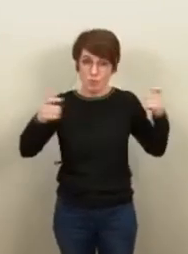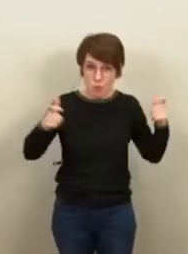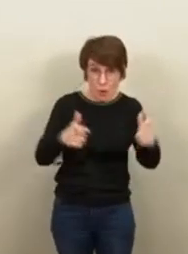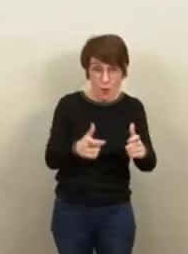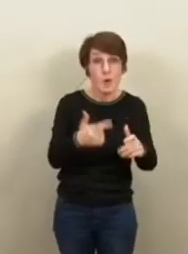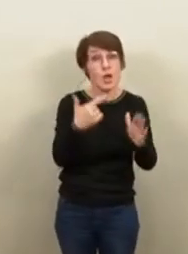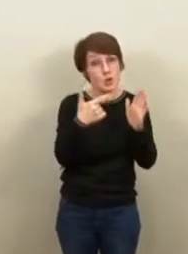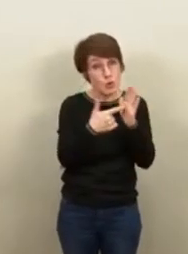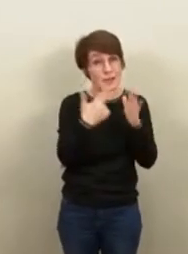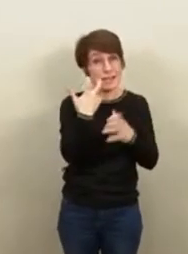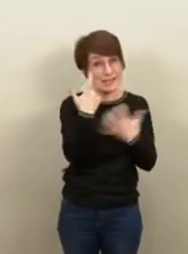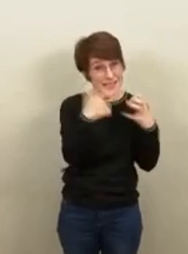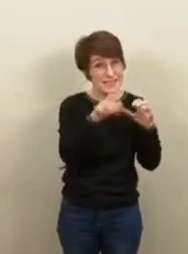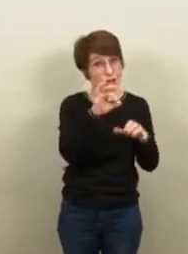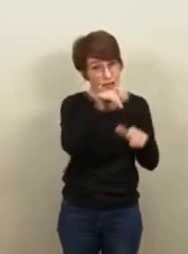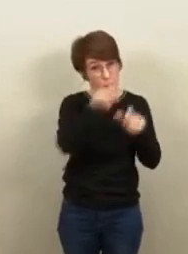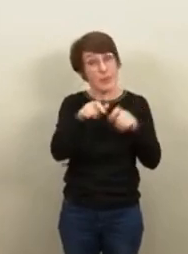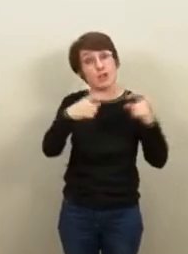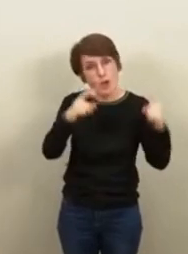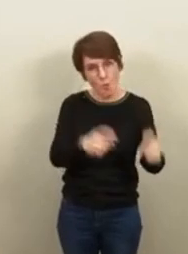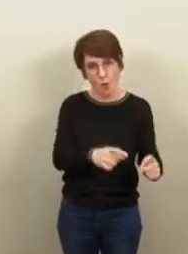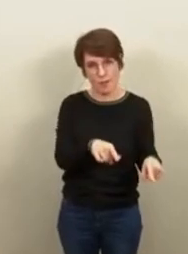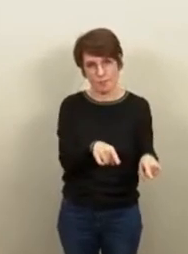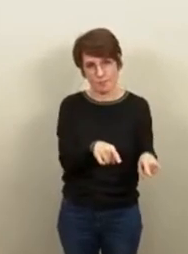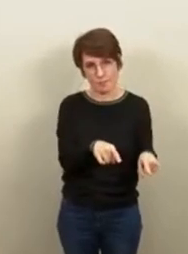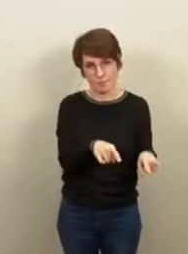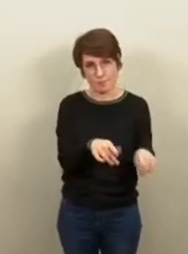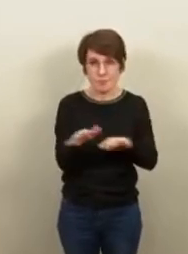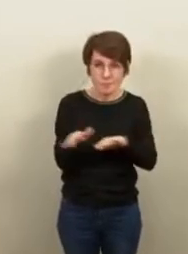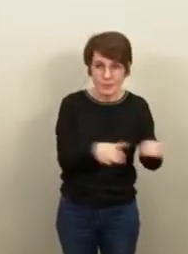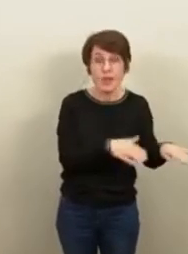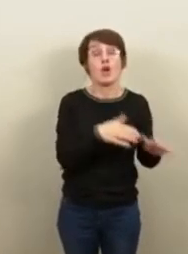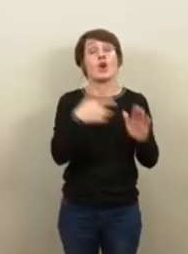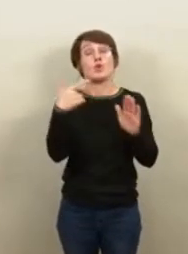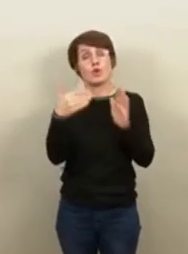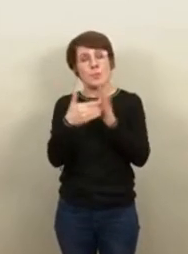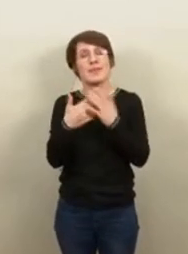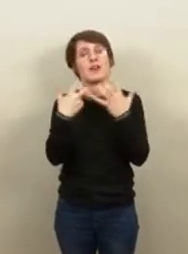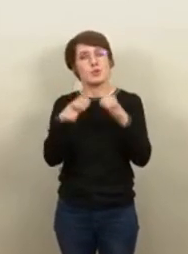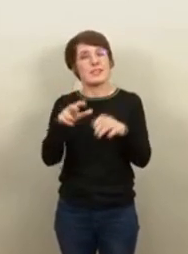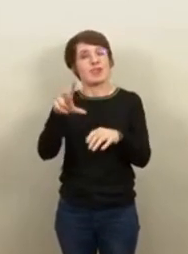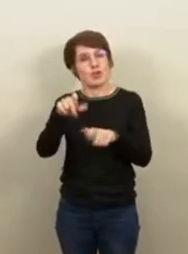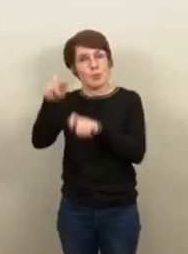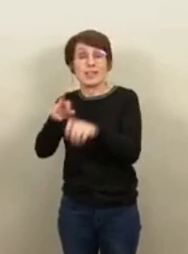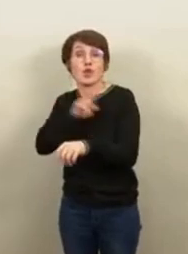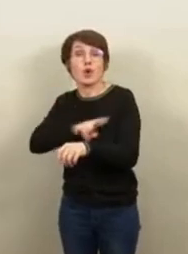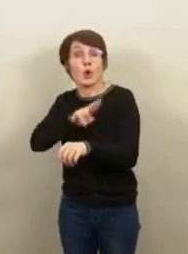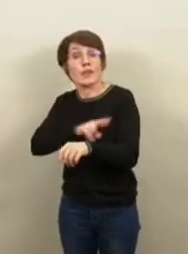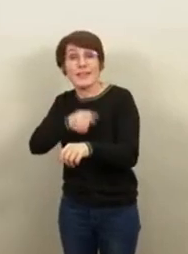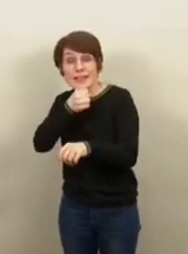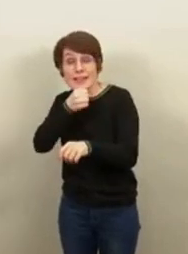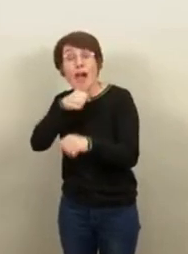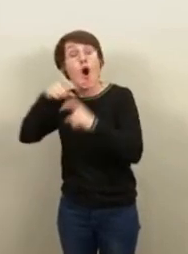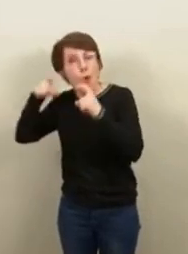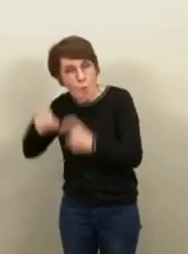moins. Et il y a également près de 2830 retraités en moins entre 2013 et